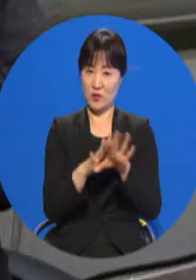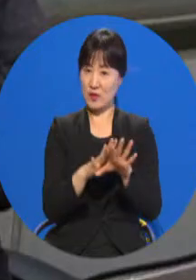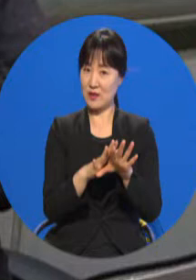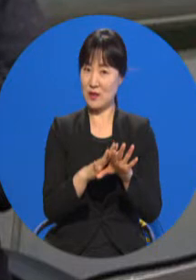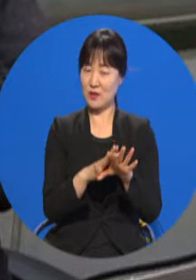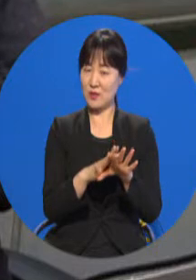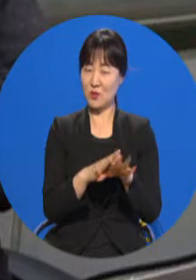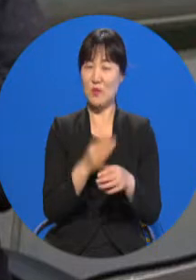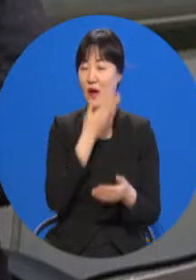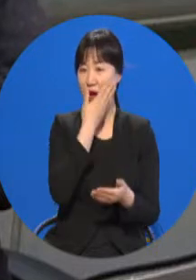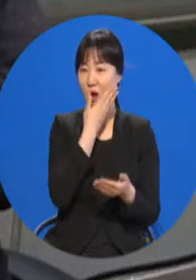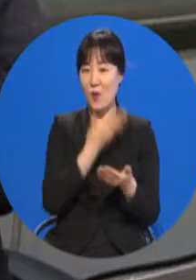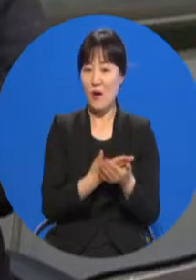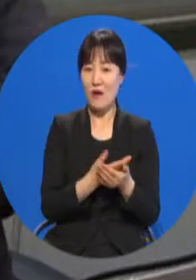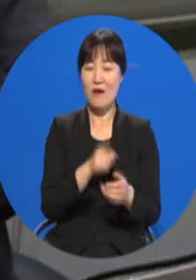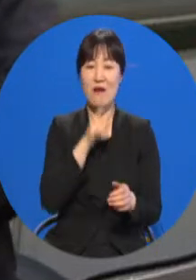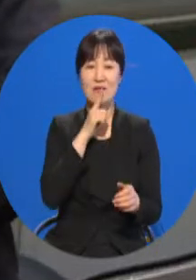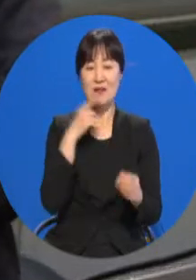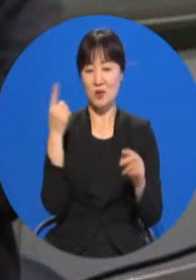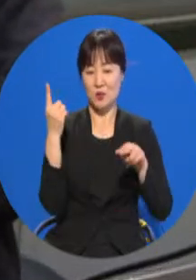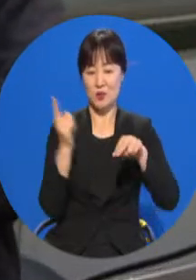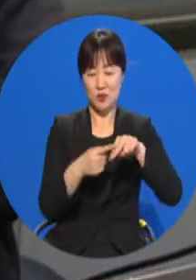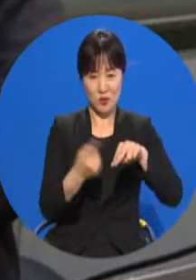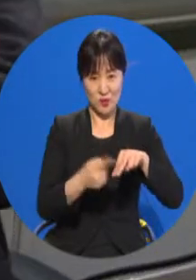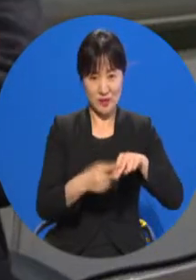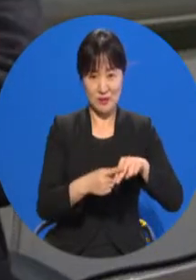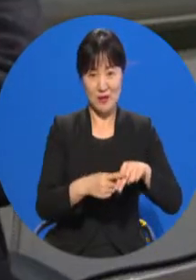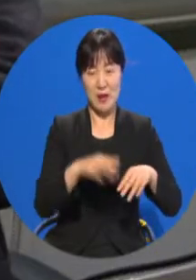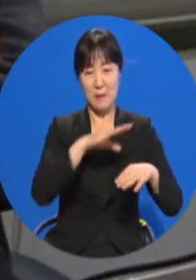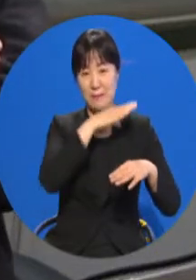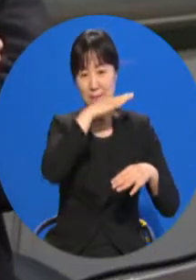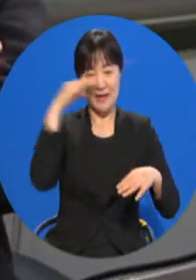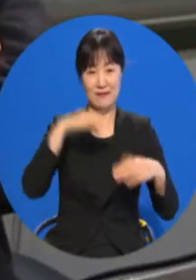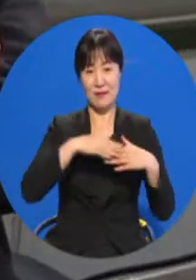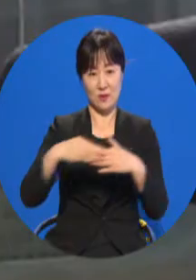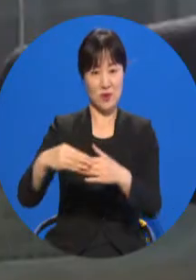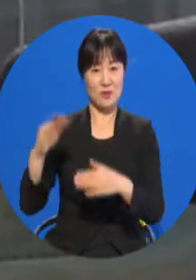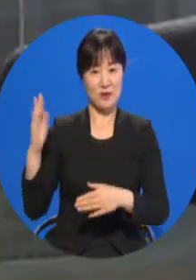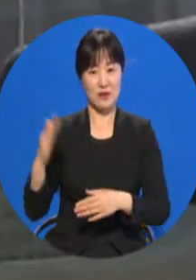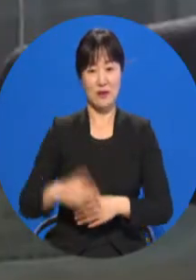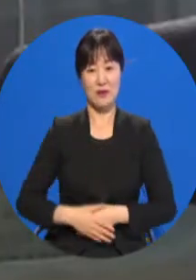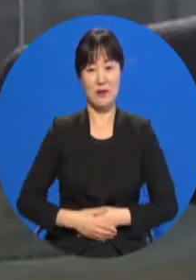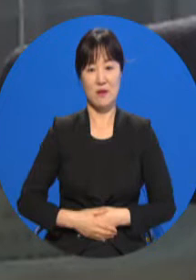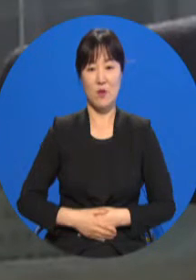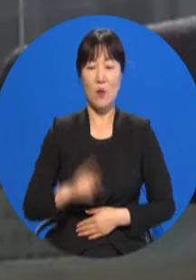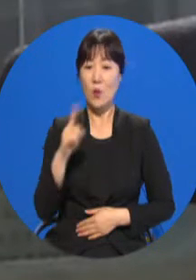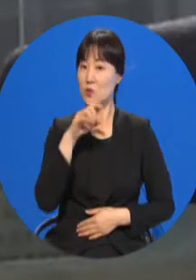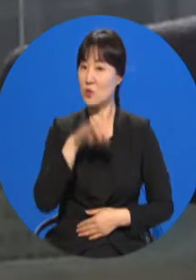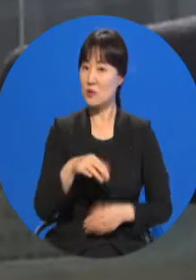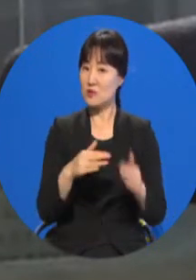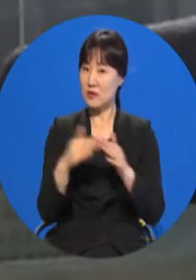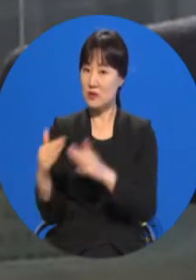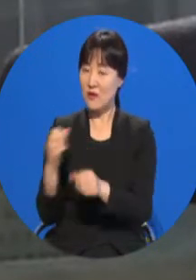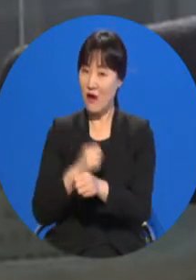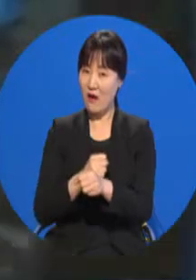카드다. 엉덩이 몇대 두드려가지고 다른 길로 인도하면 된다. 뭔가 어렵네요. 어디로 이전하지?